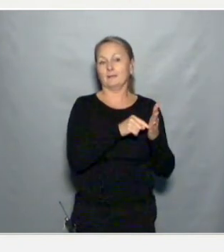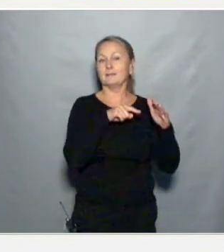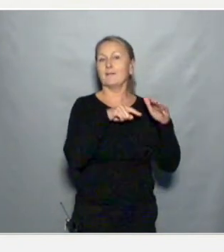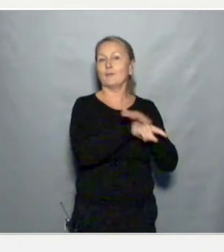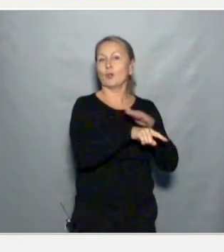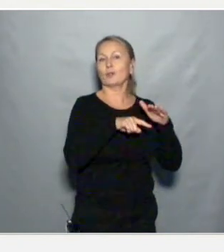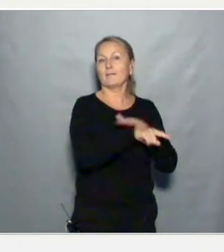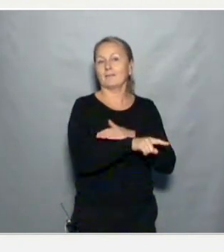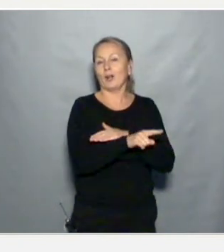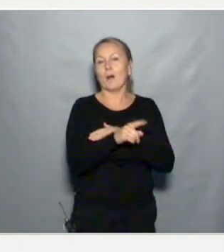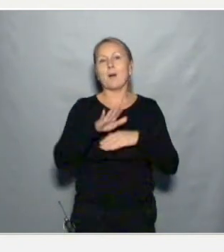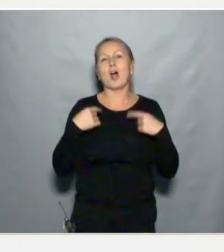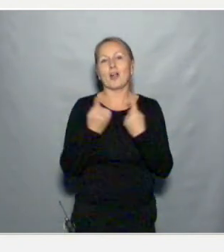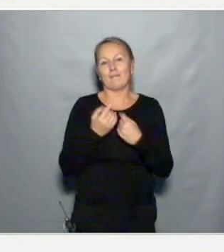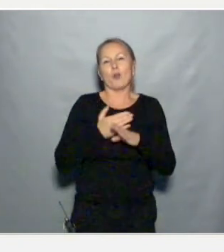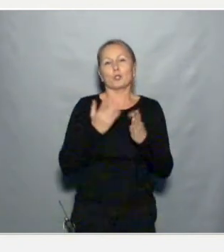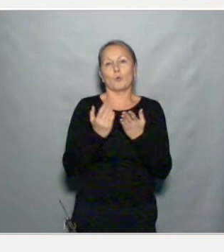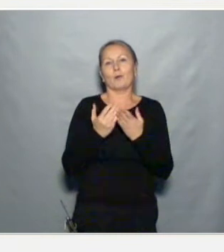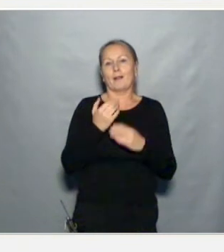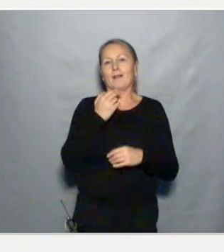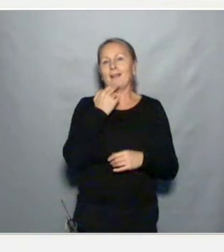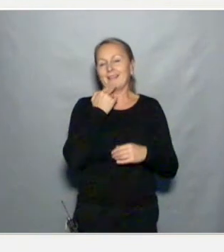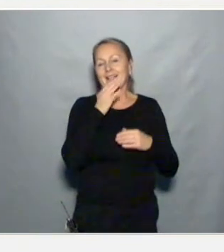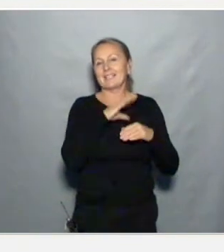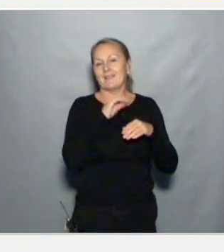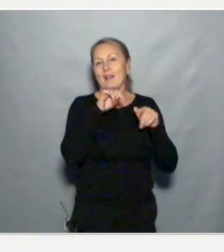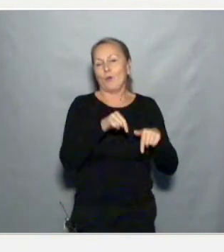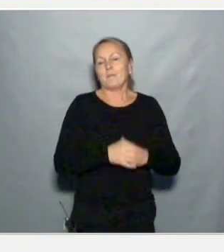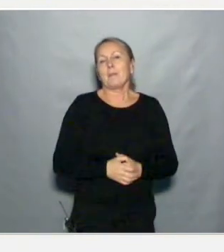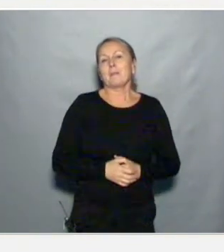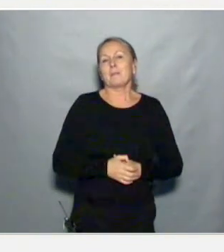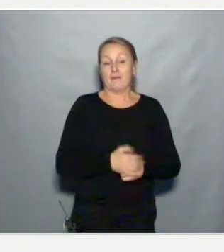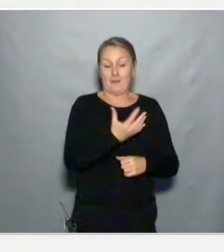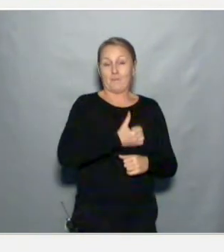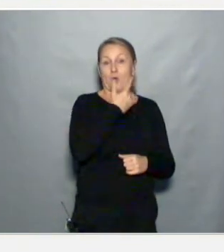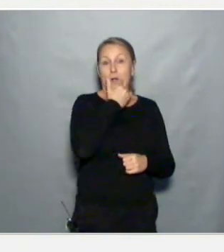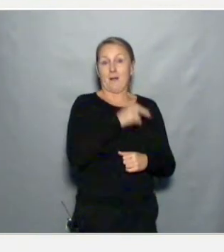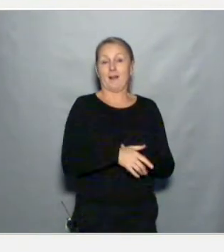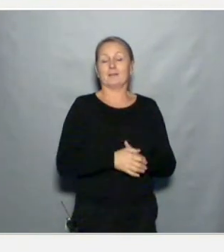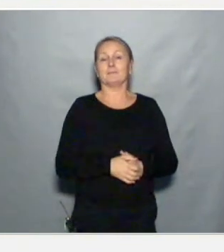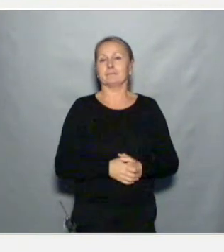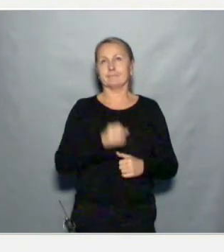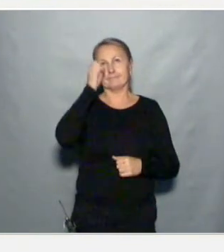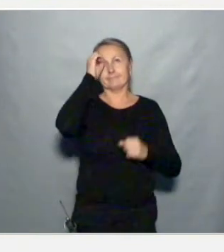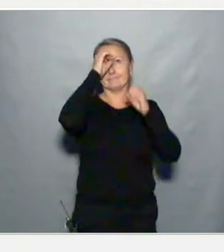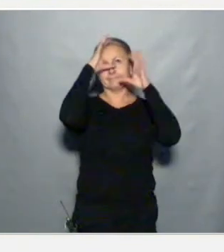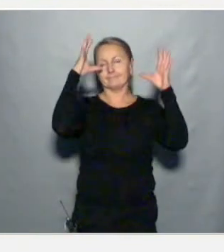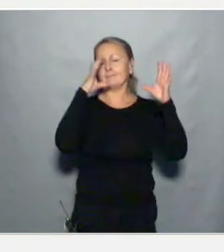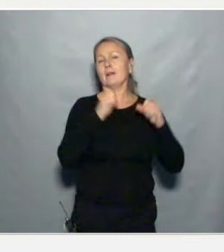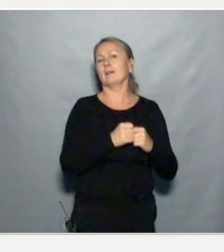dagis. Eller förskolan heter det hemma i Sverige nu. Ja, jag var 5 år gammal när jag fick för mig att jag inte bara